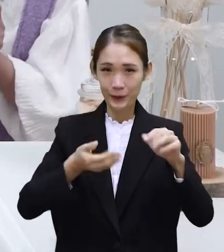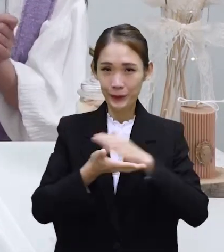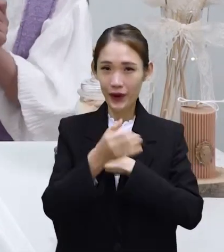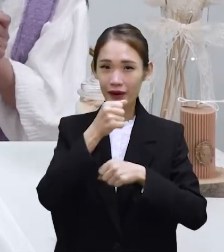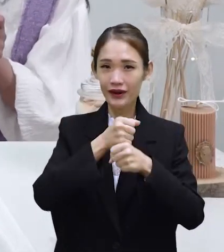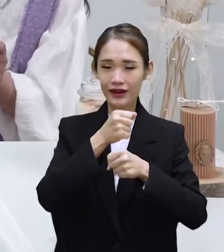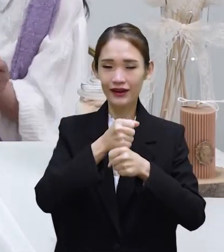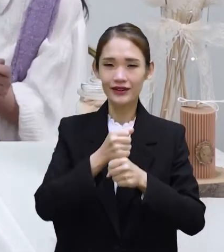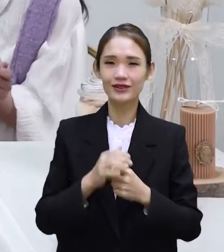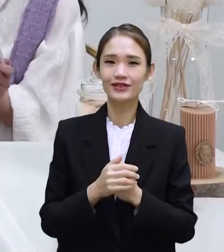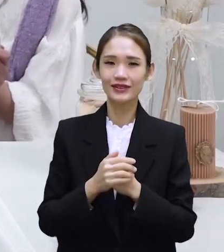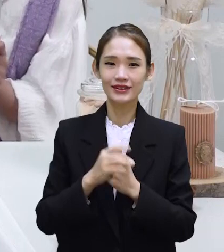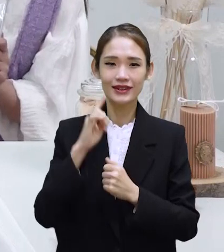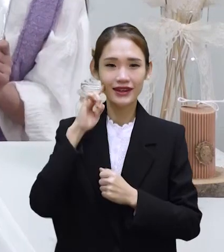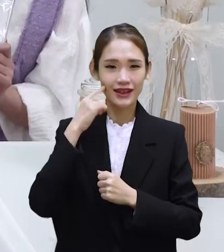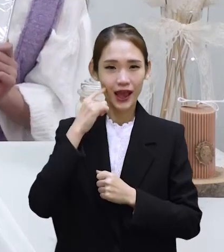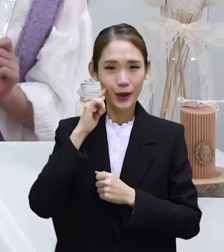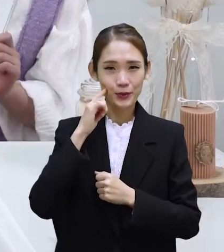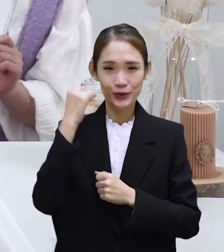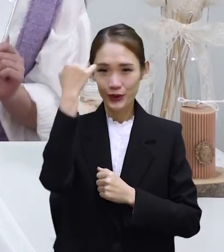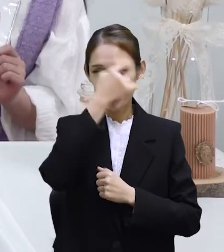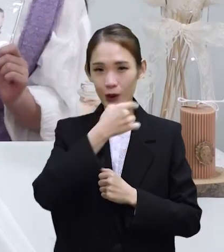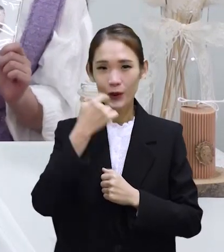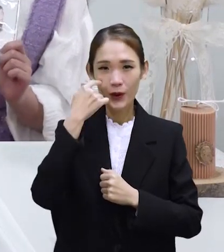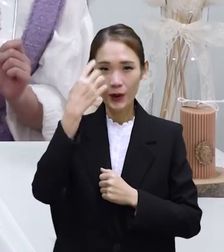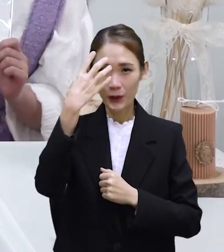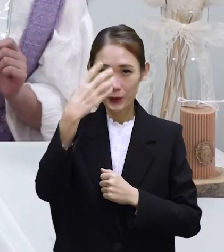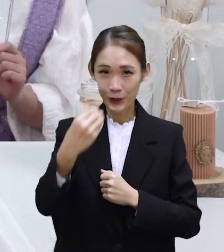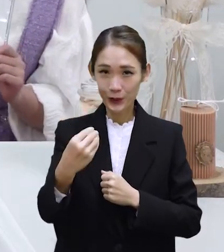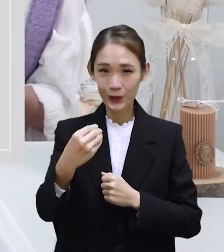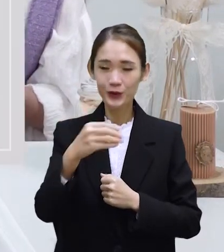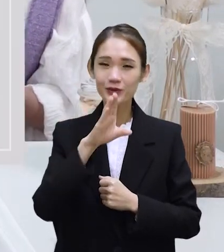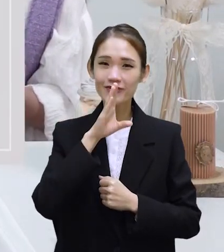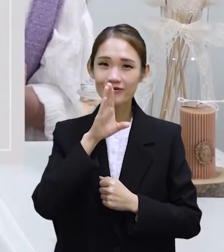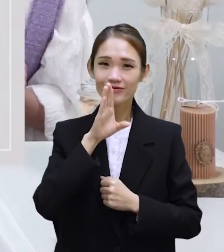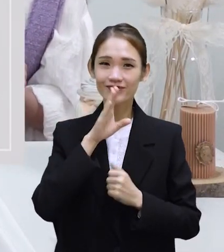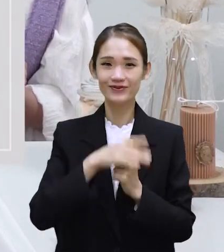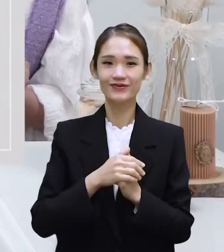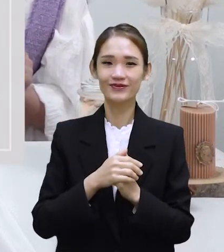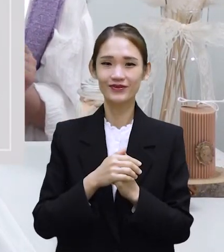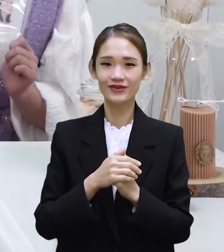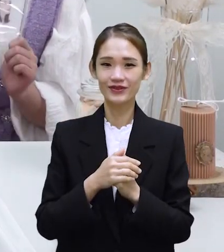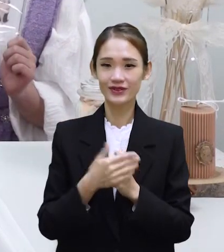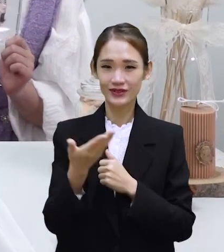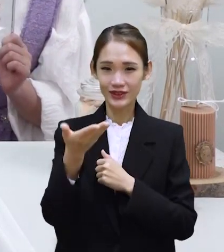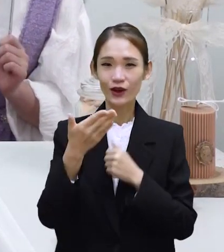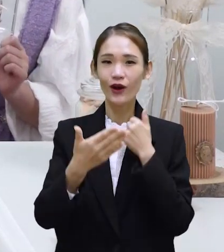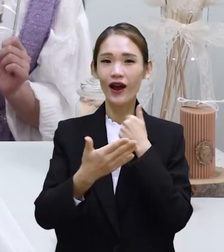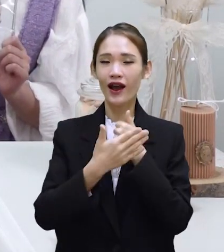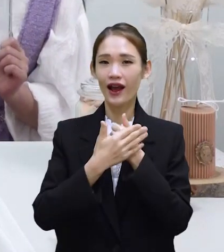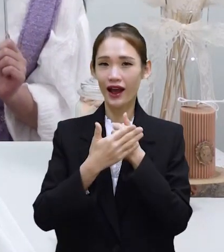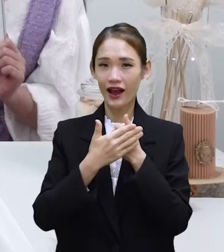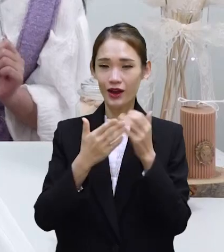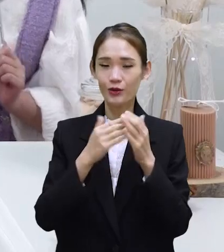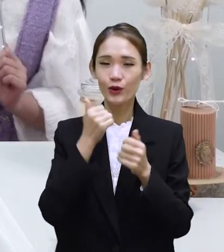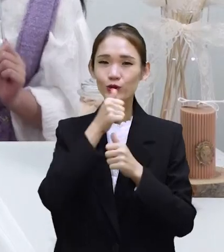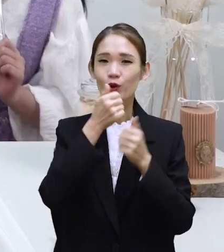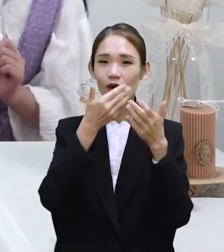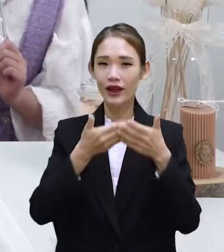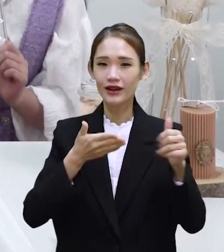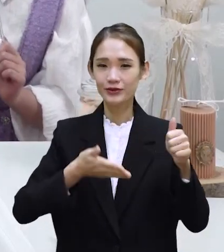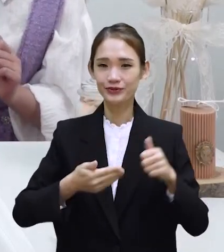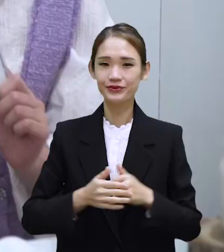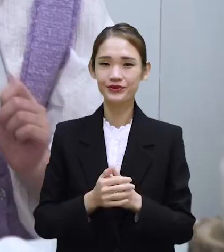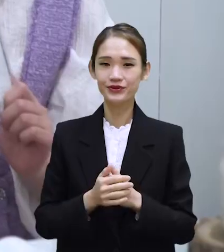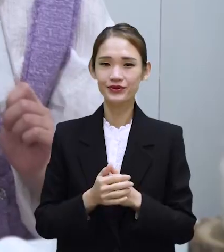네 바울이 앨범 진짜 예쁜 커버 모유 보이시죠 좀 하면 이렇게 다 나오고 있을 텐데 우리 증언 학생이 앨범 소개